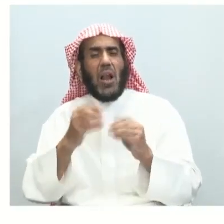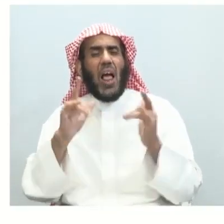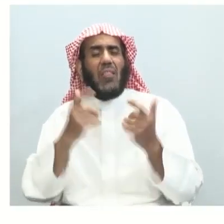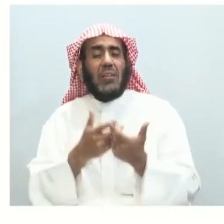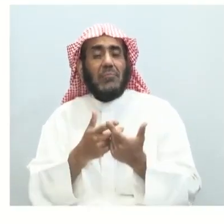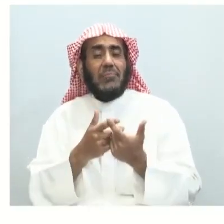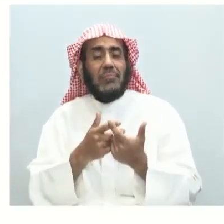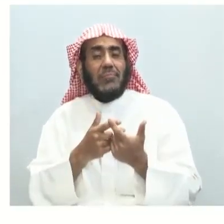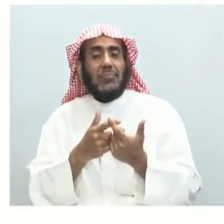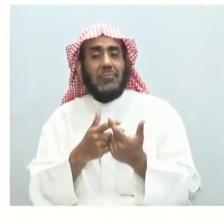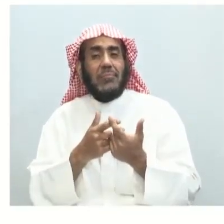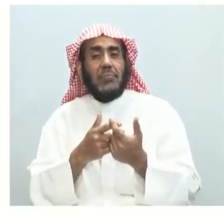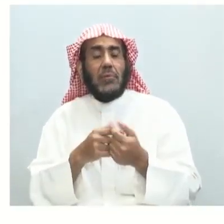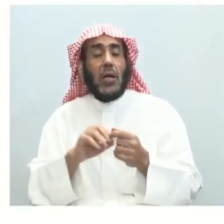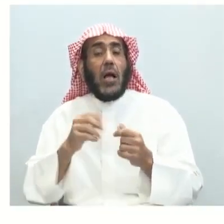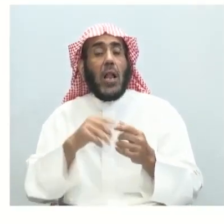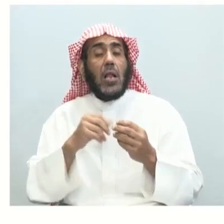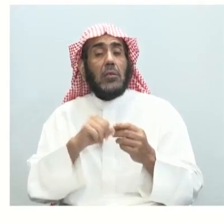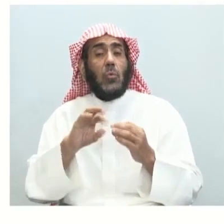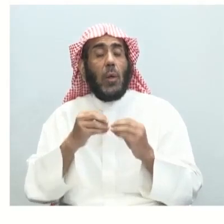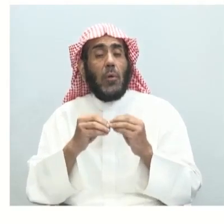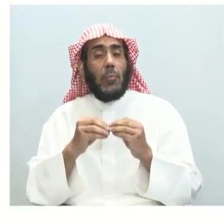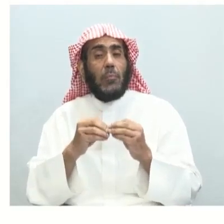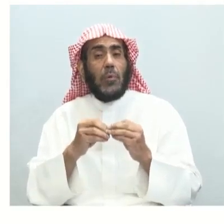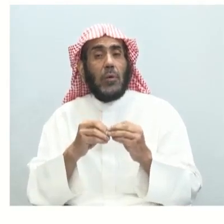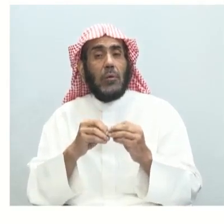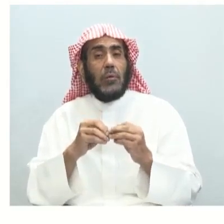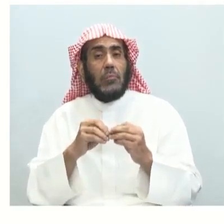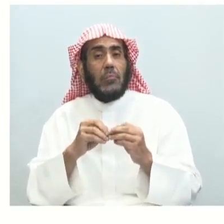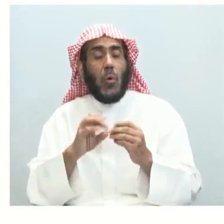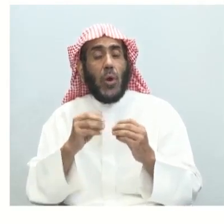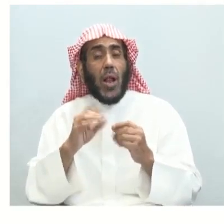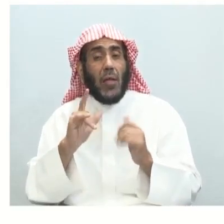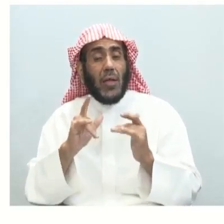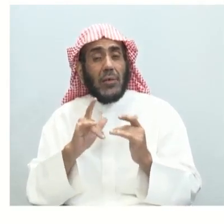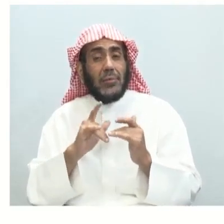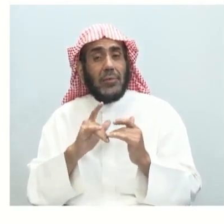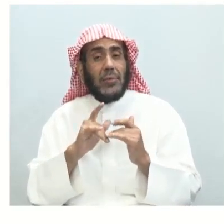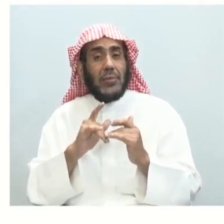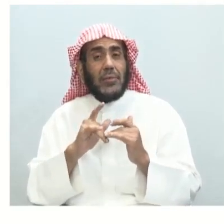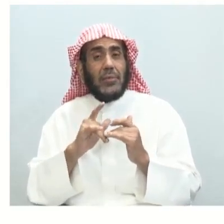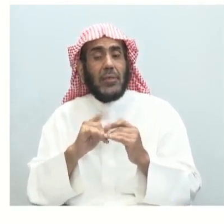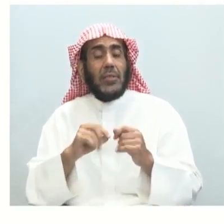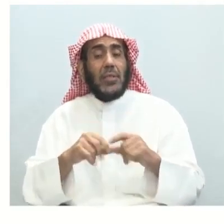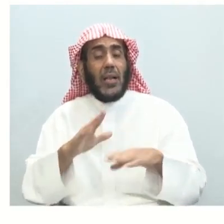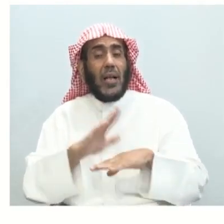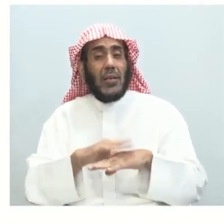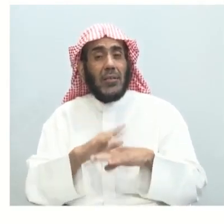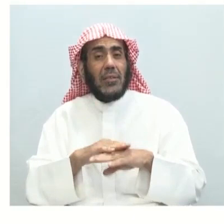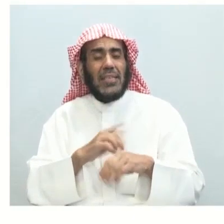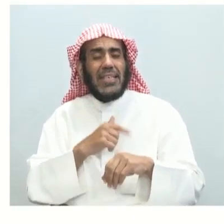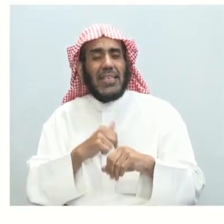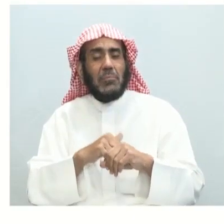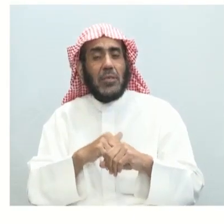الاخضر الاسماء الملونه باللون الاخضر دلت على